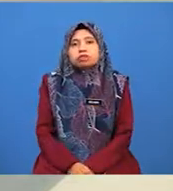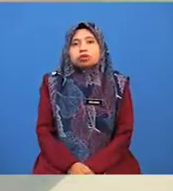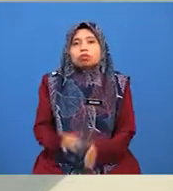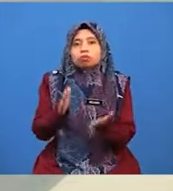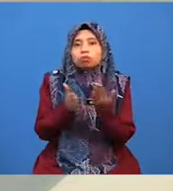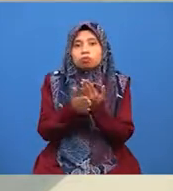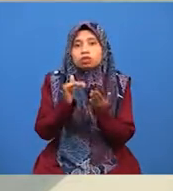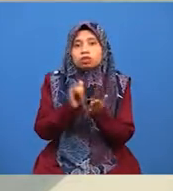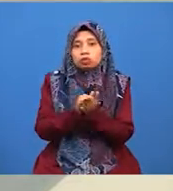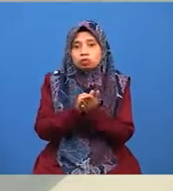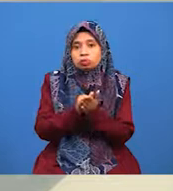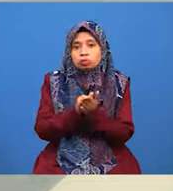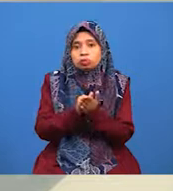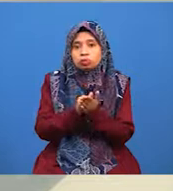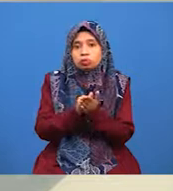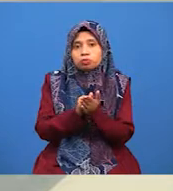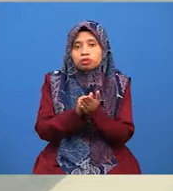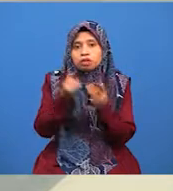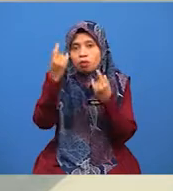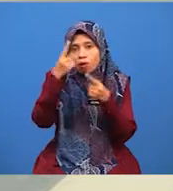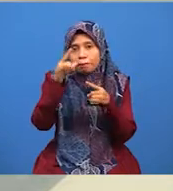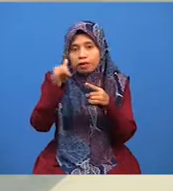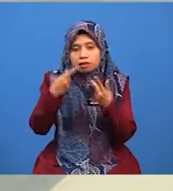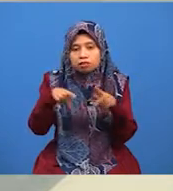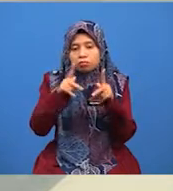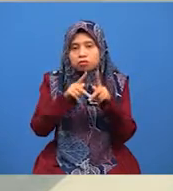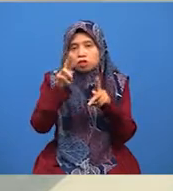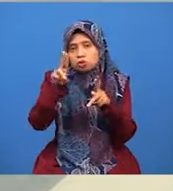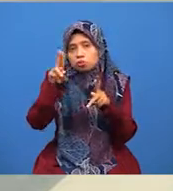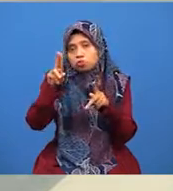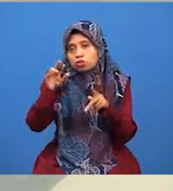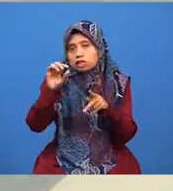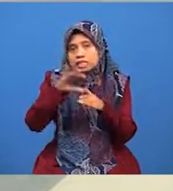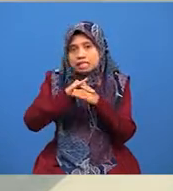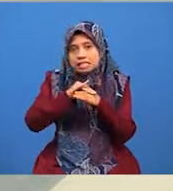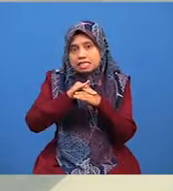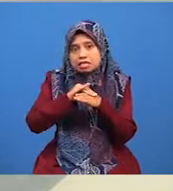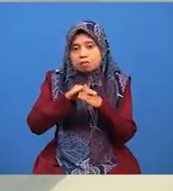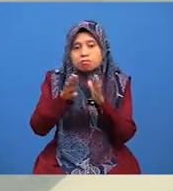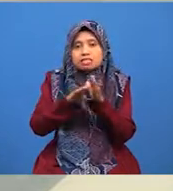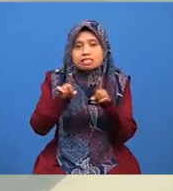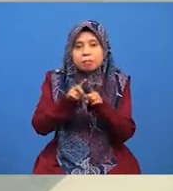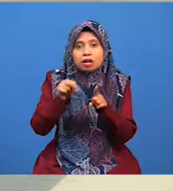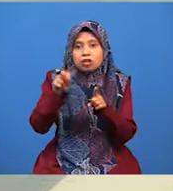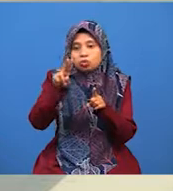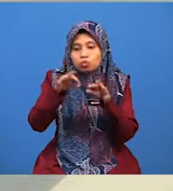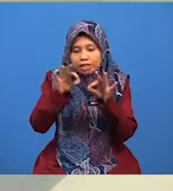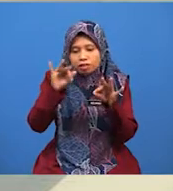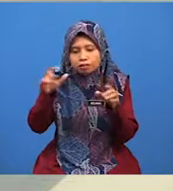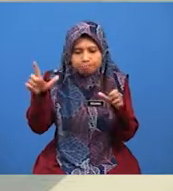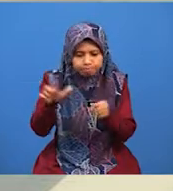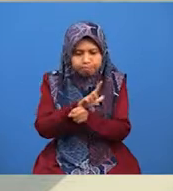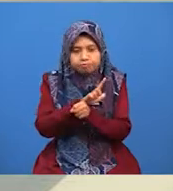itu, jawapan yang diperlukan adalah 2 isi bersamaan 2 ayat yang